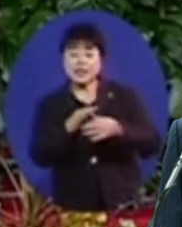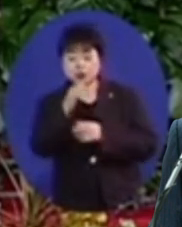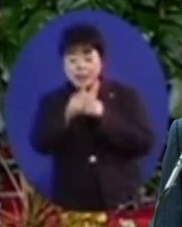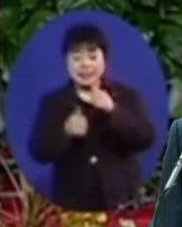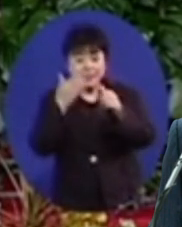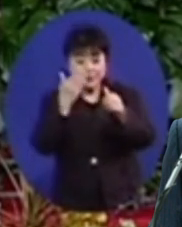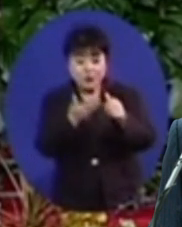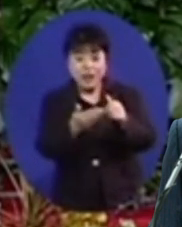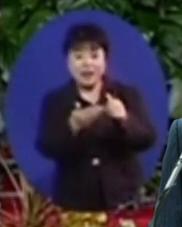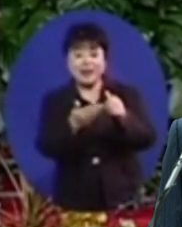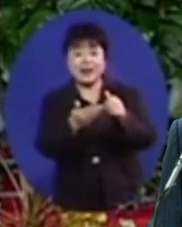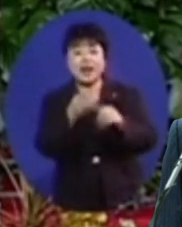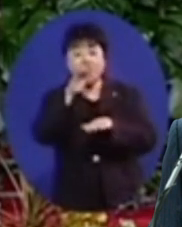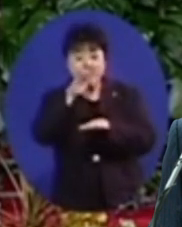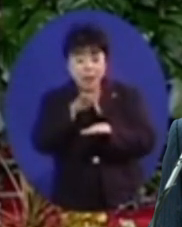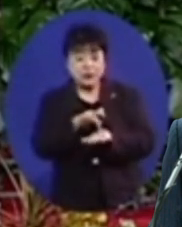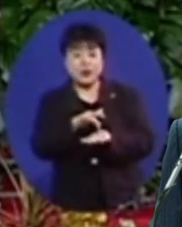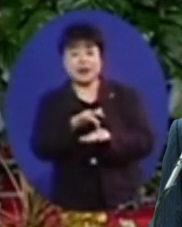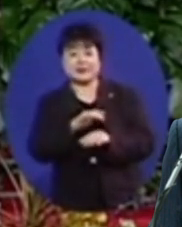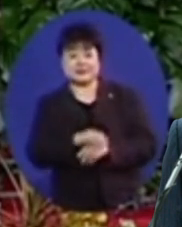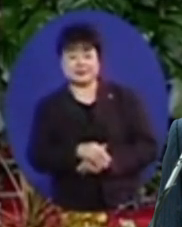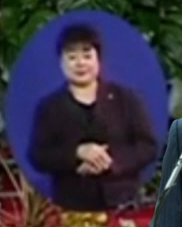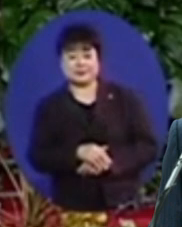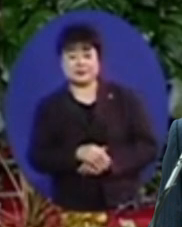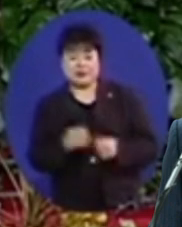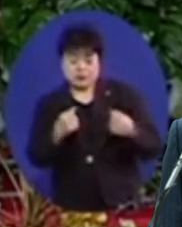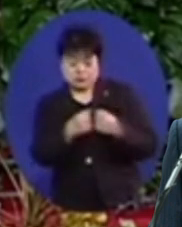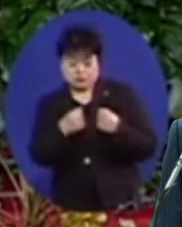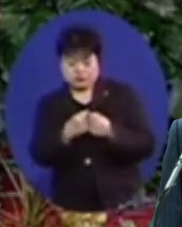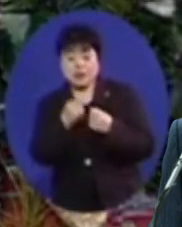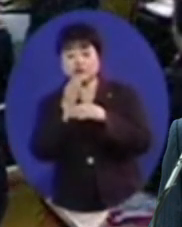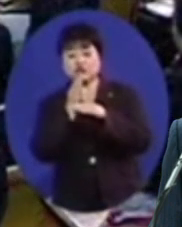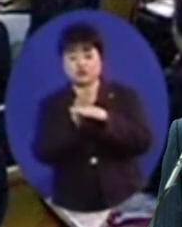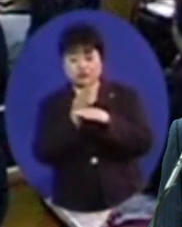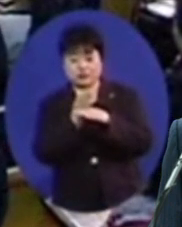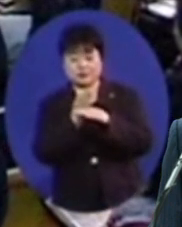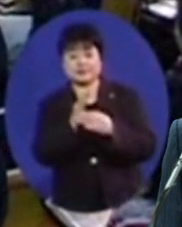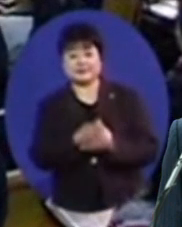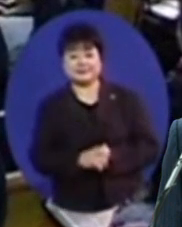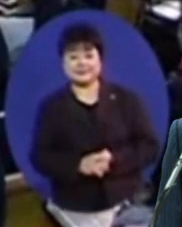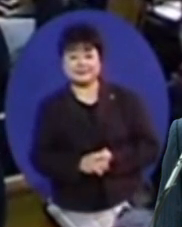하나님과 마귀와 투쟁이 있는 것입니다.